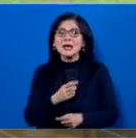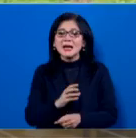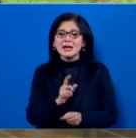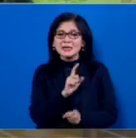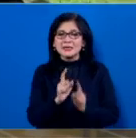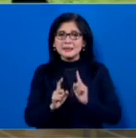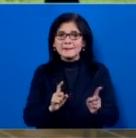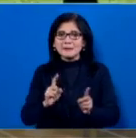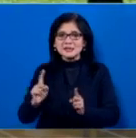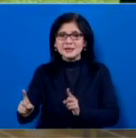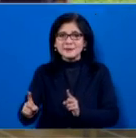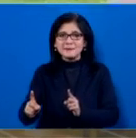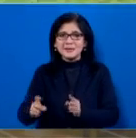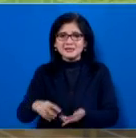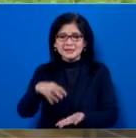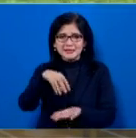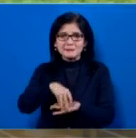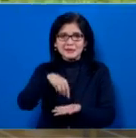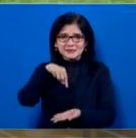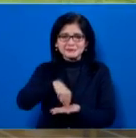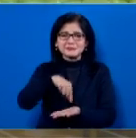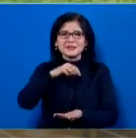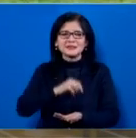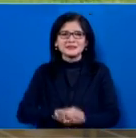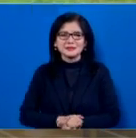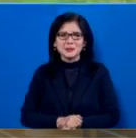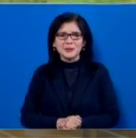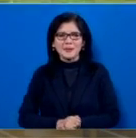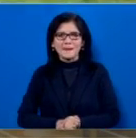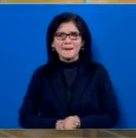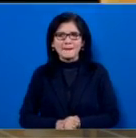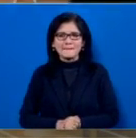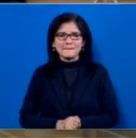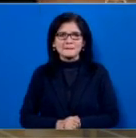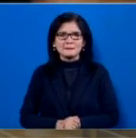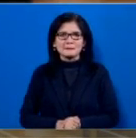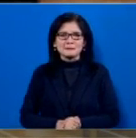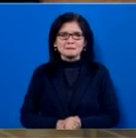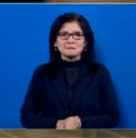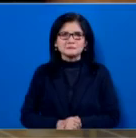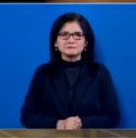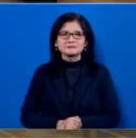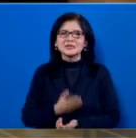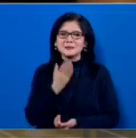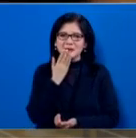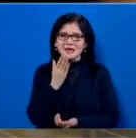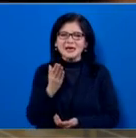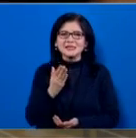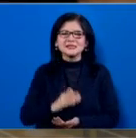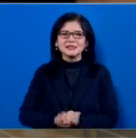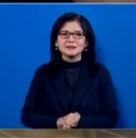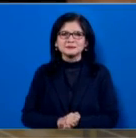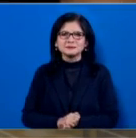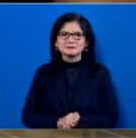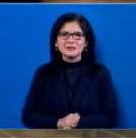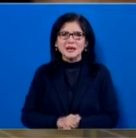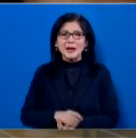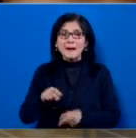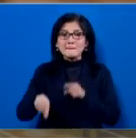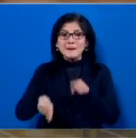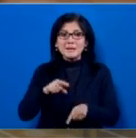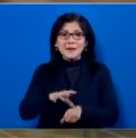Banyak ya, bukan cuma capres, lagi ada caleg juga di sana ya. Iya, betul. Terima kasih. Terima kali kasih. Ini kita pilpres dan